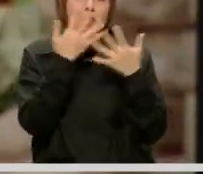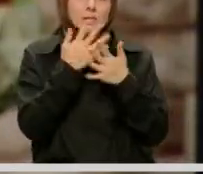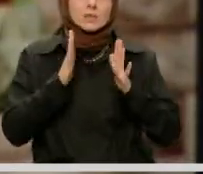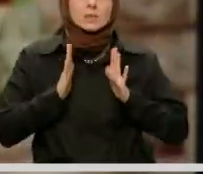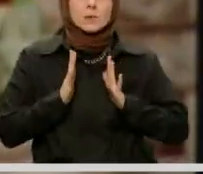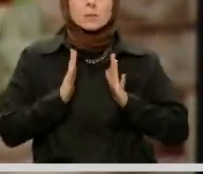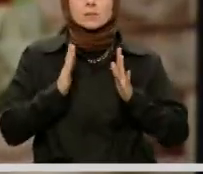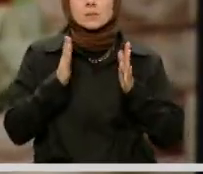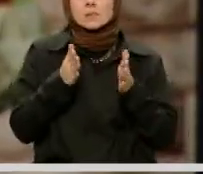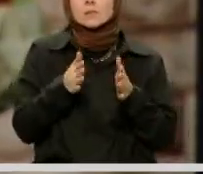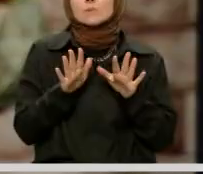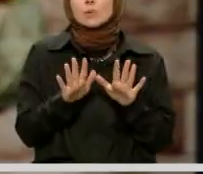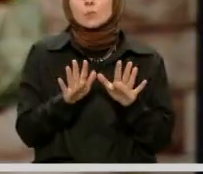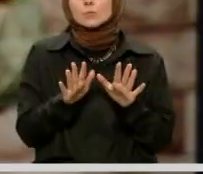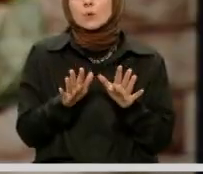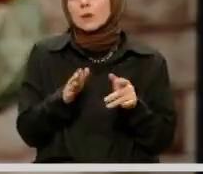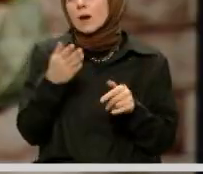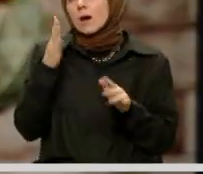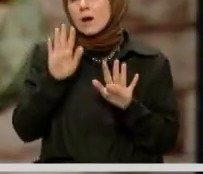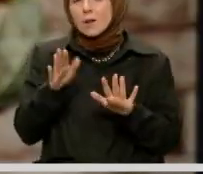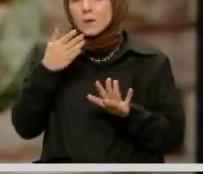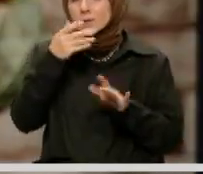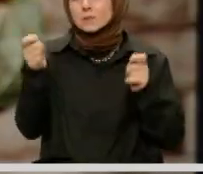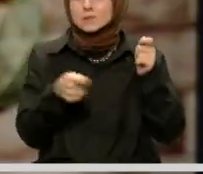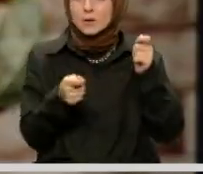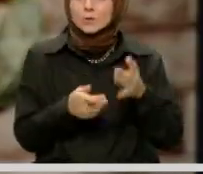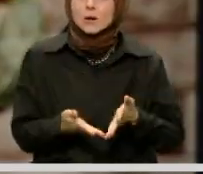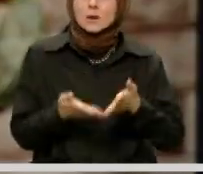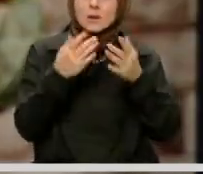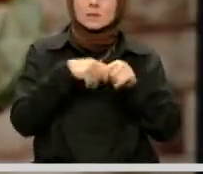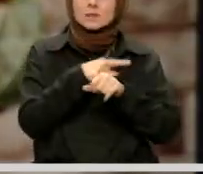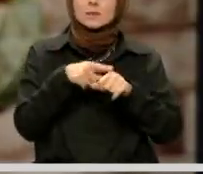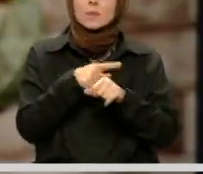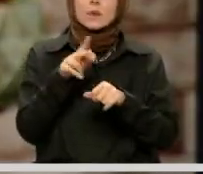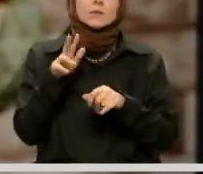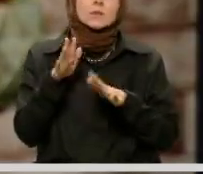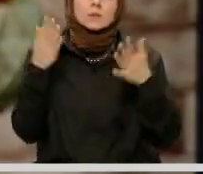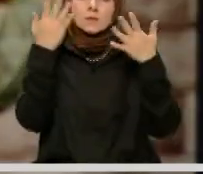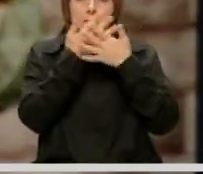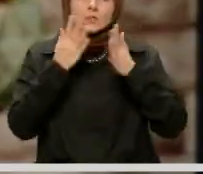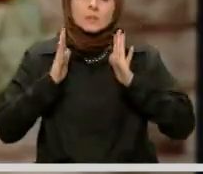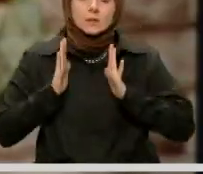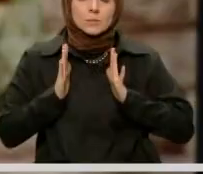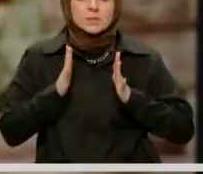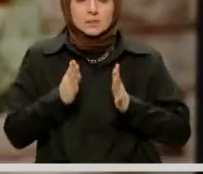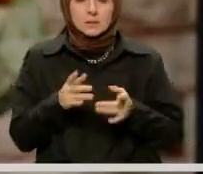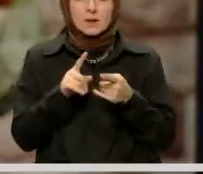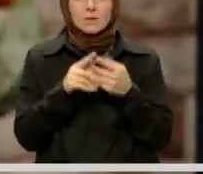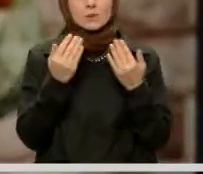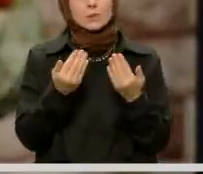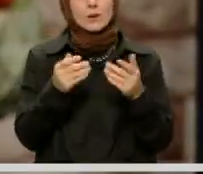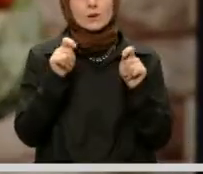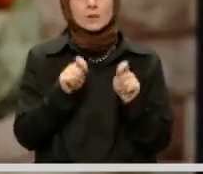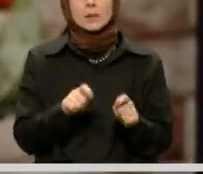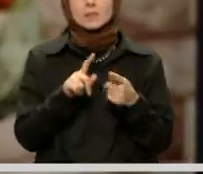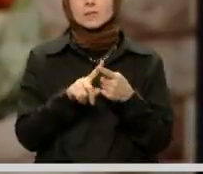elimize fırsat geldi. Zaten kalktınız. Hem dualarınızla hem teheccüdlerinizle o anınızı, sahurunuzu güzelleştirin.